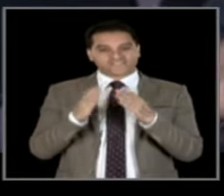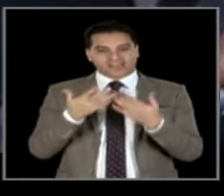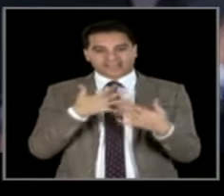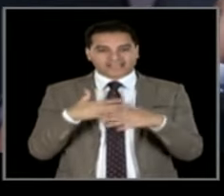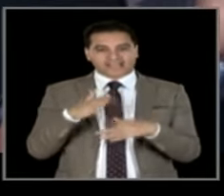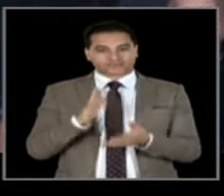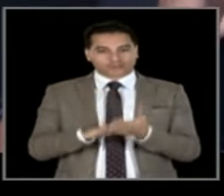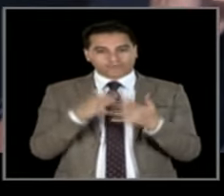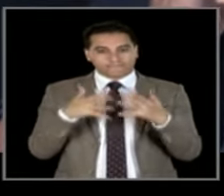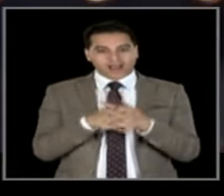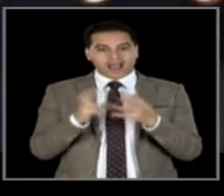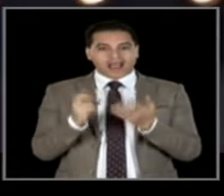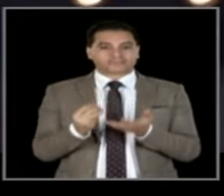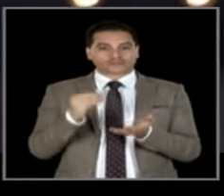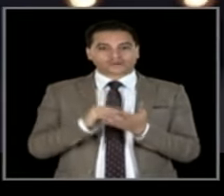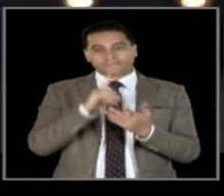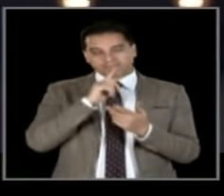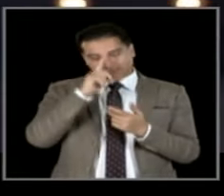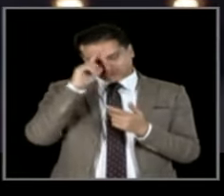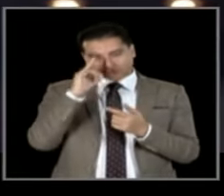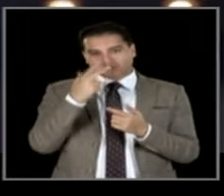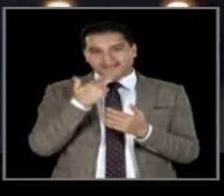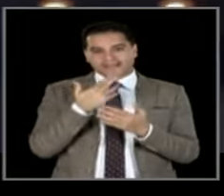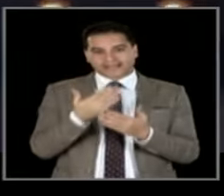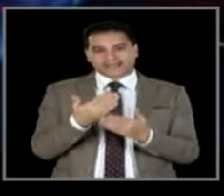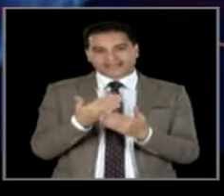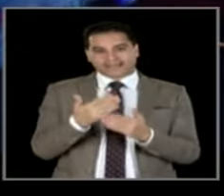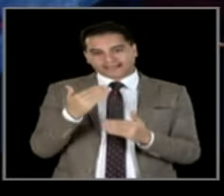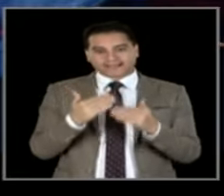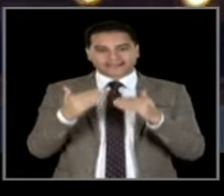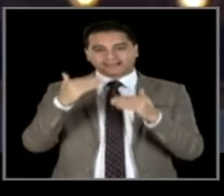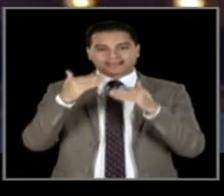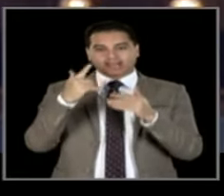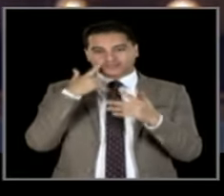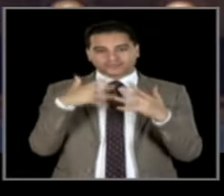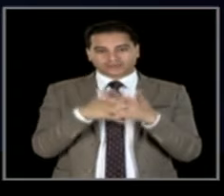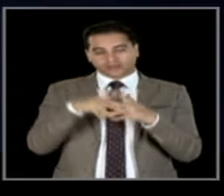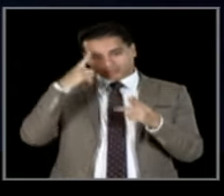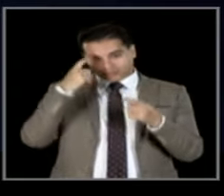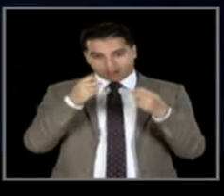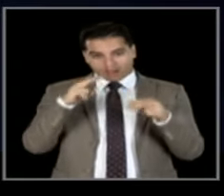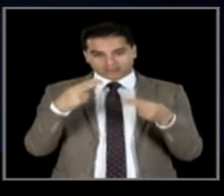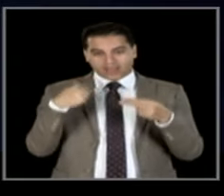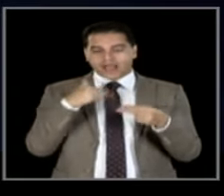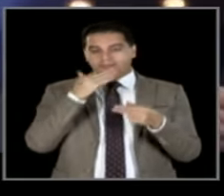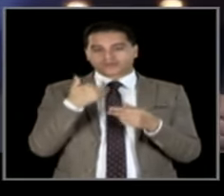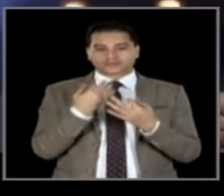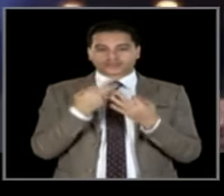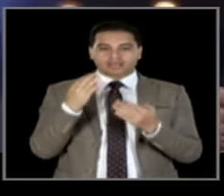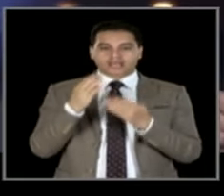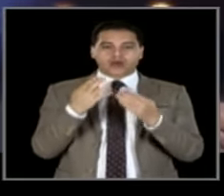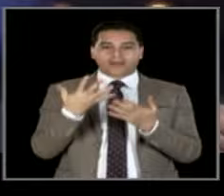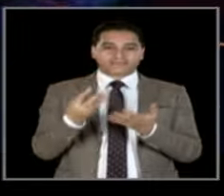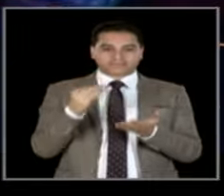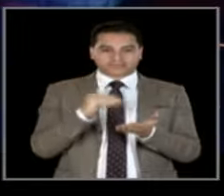إجابة صحيحة وناخد 25 نقطة، بس خير إن شاء الله ولسه قدامنا فرصة في عجلة الحظ. تحت الضغط الحمد لله قدرت أن أجاوب على 5 أسئلة، السكور